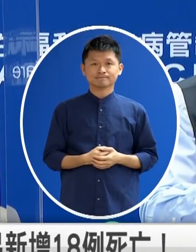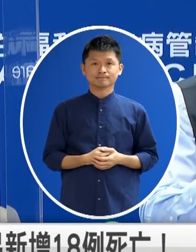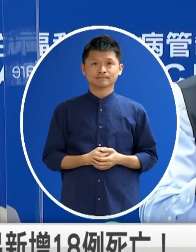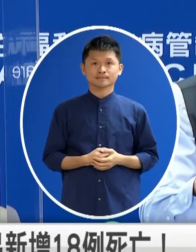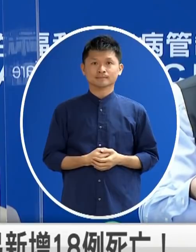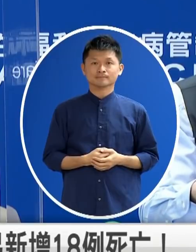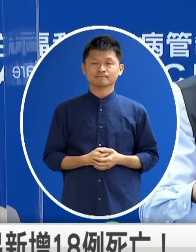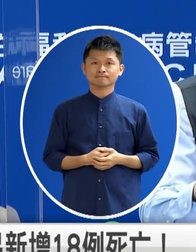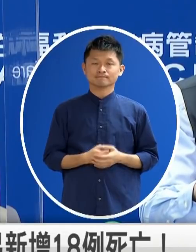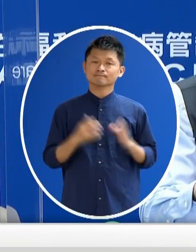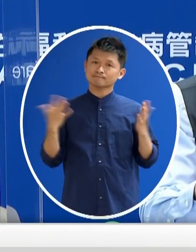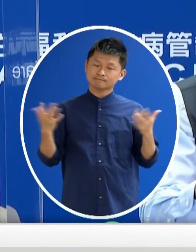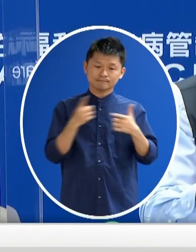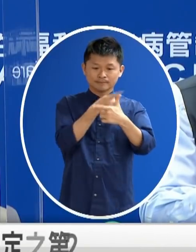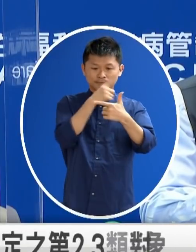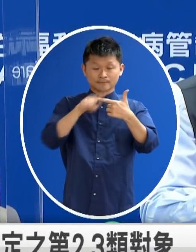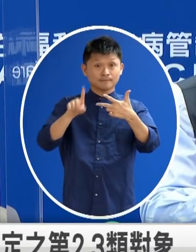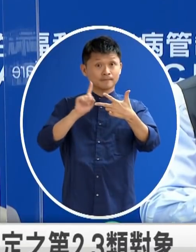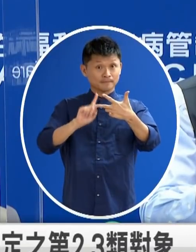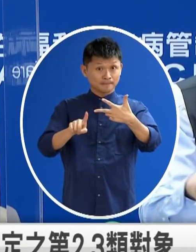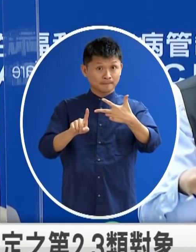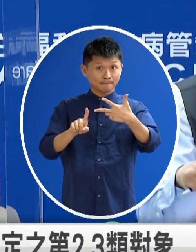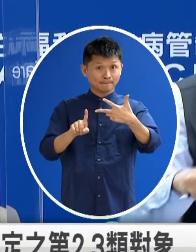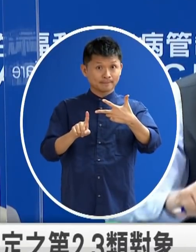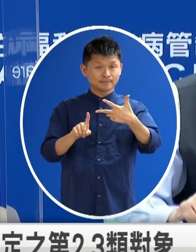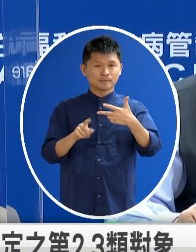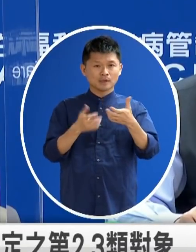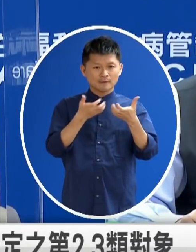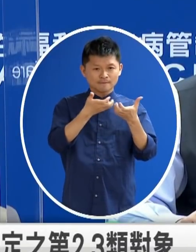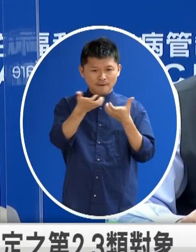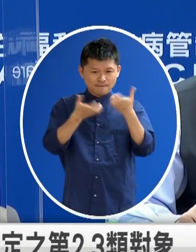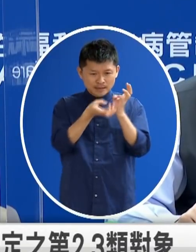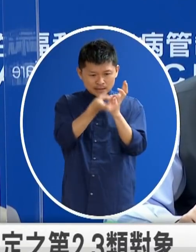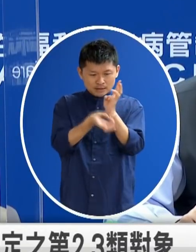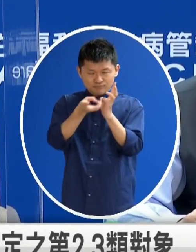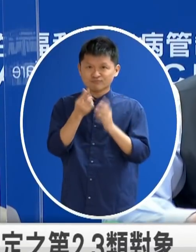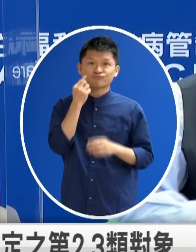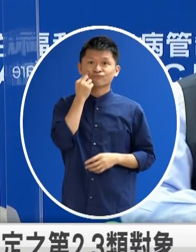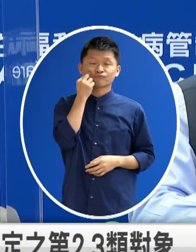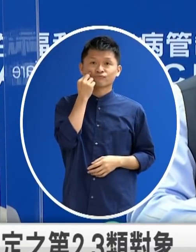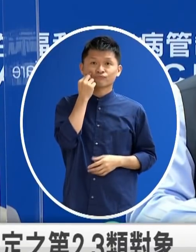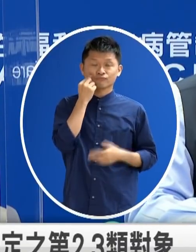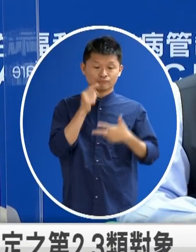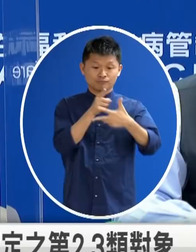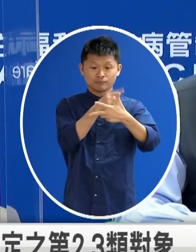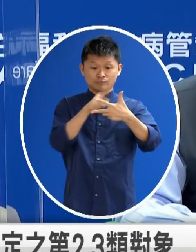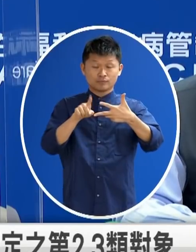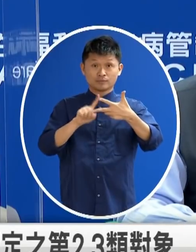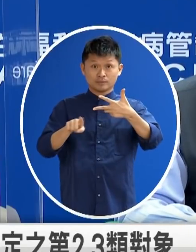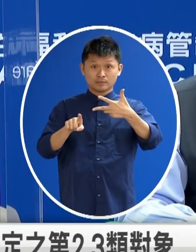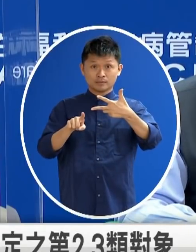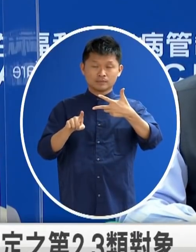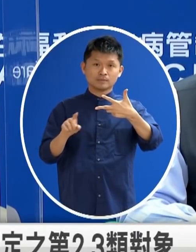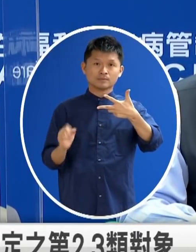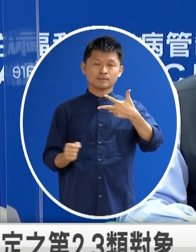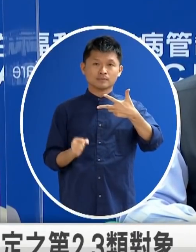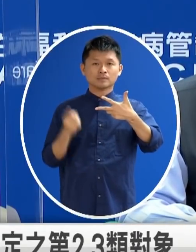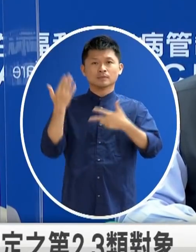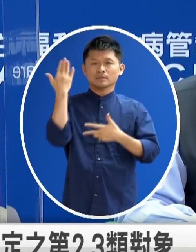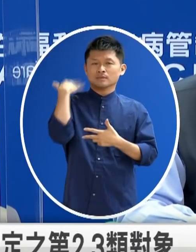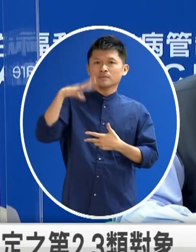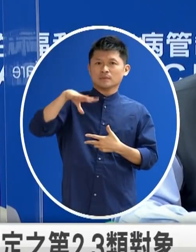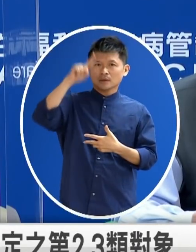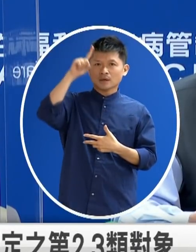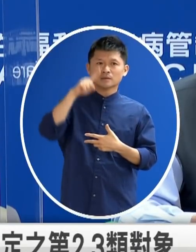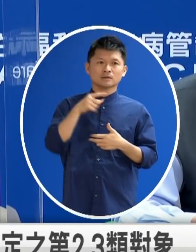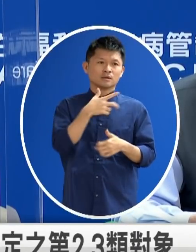当然上在1、2、3类其实不太容易，很容易分得出来，因为我们大概是1、2、3类大概分的几次，从最早